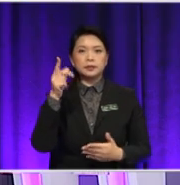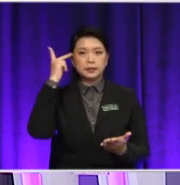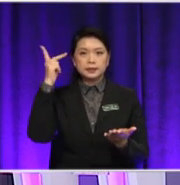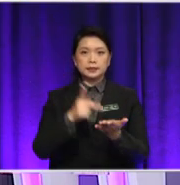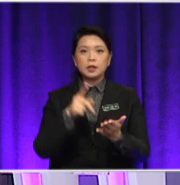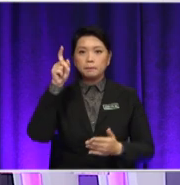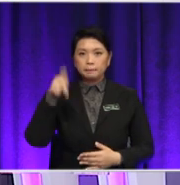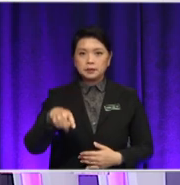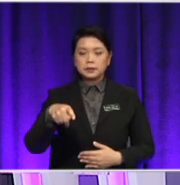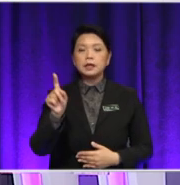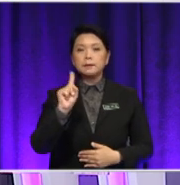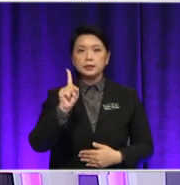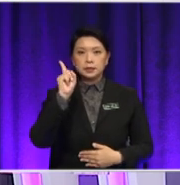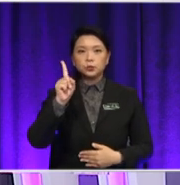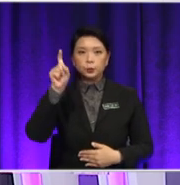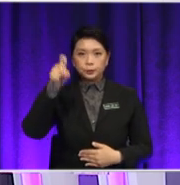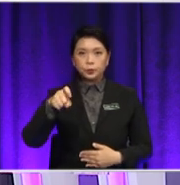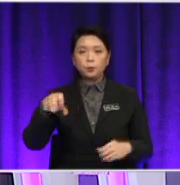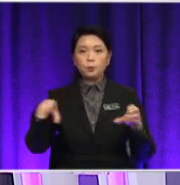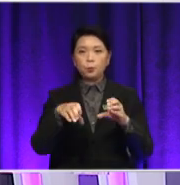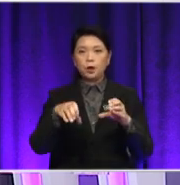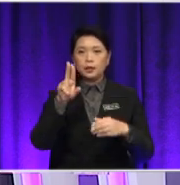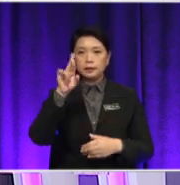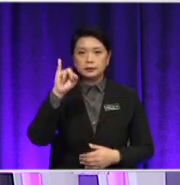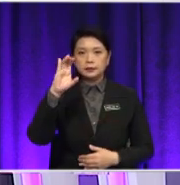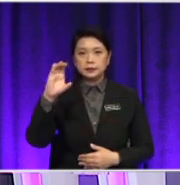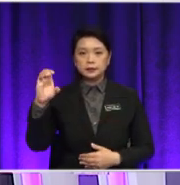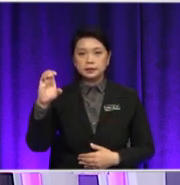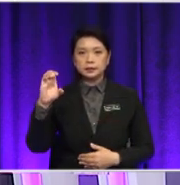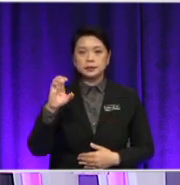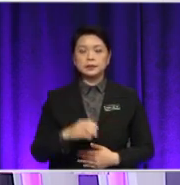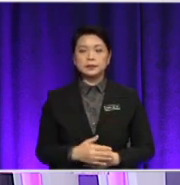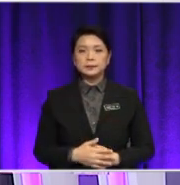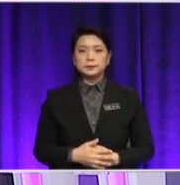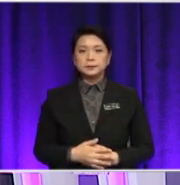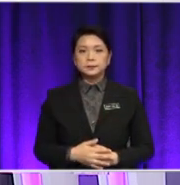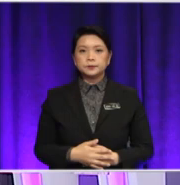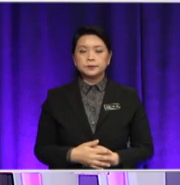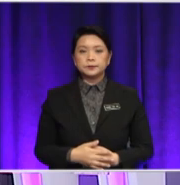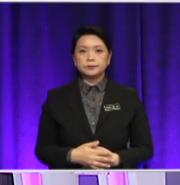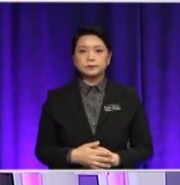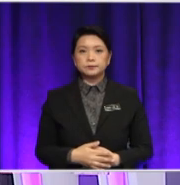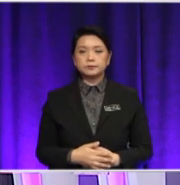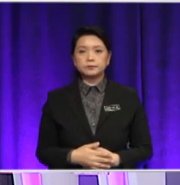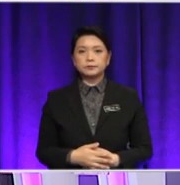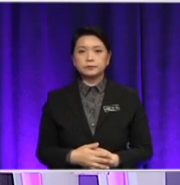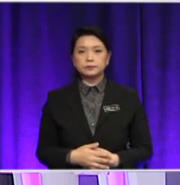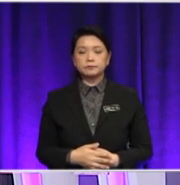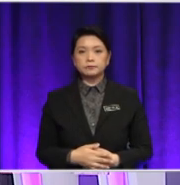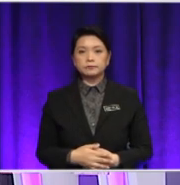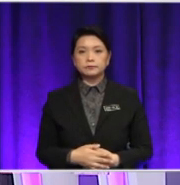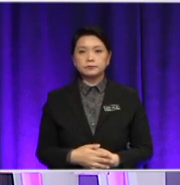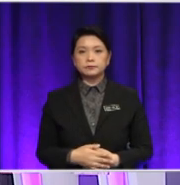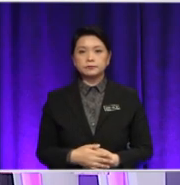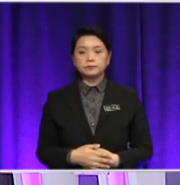satu harus buat rice ni kan. Sama ada pengsan kena buat ke, kekejangan otot pun kena buat ke. Jadi pasti semua